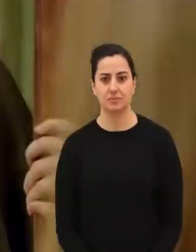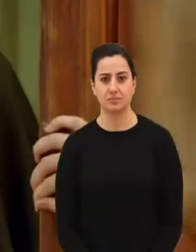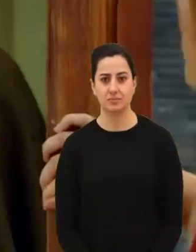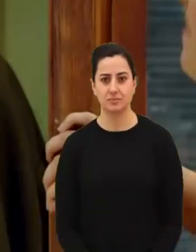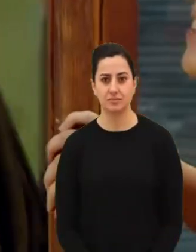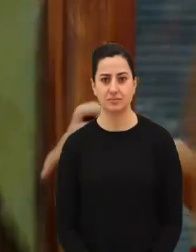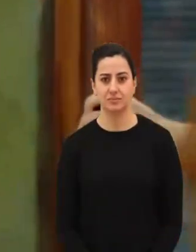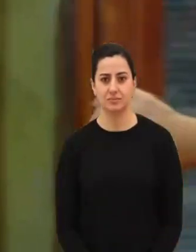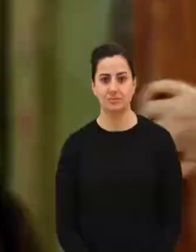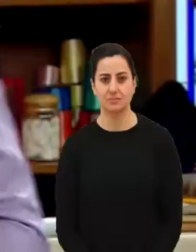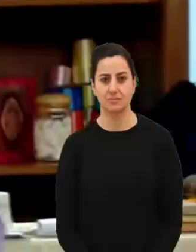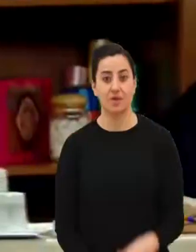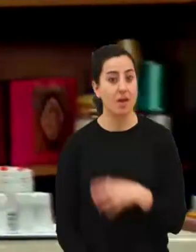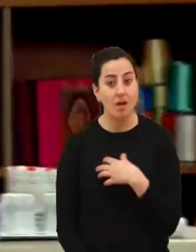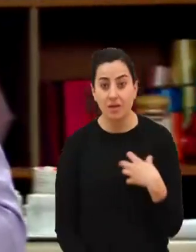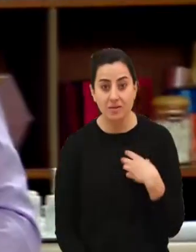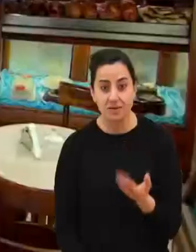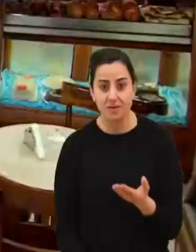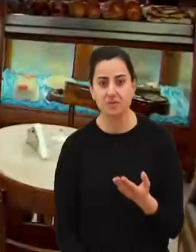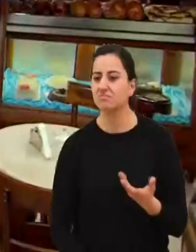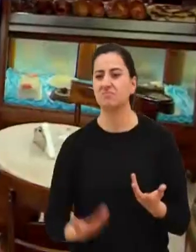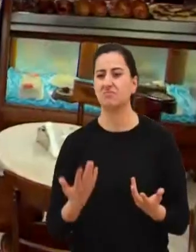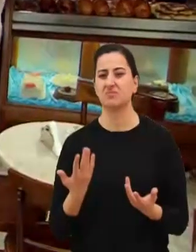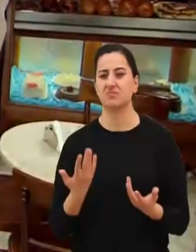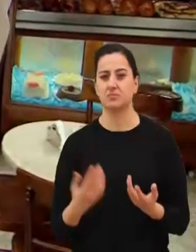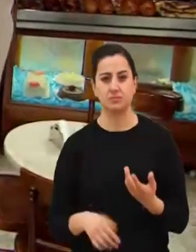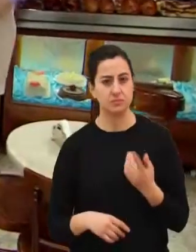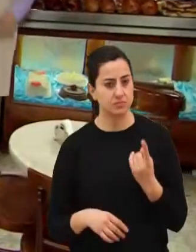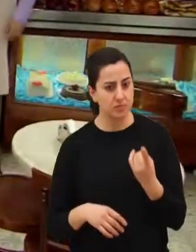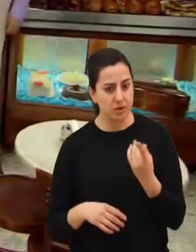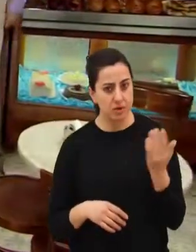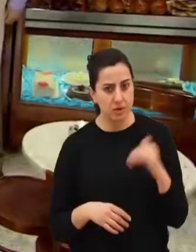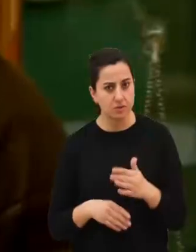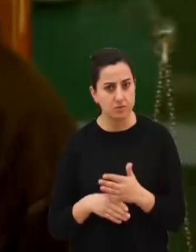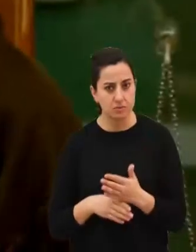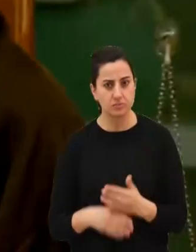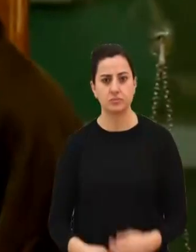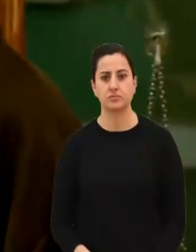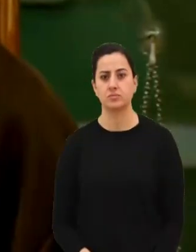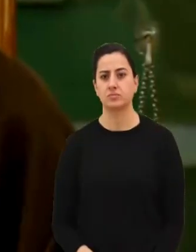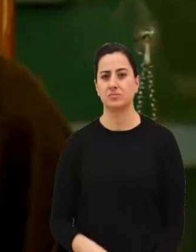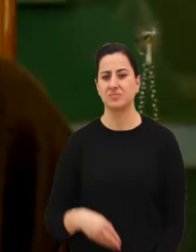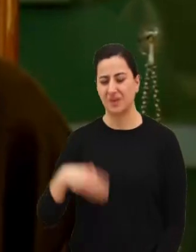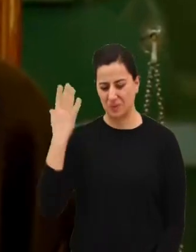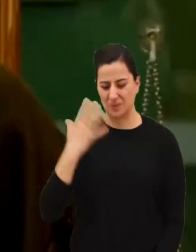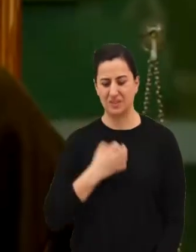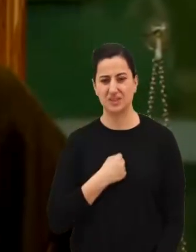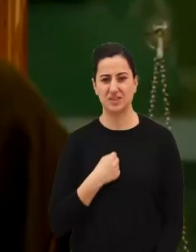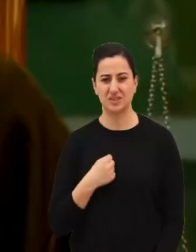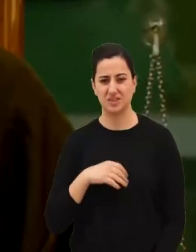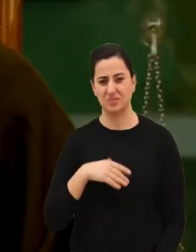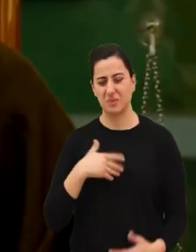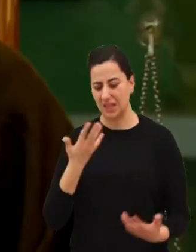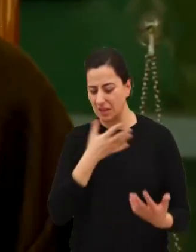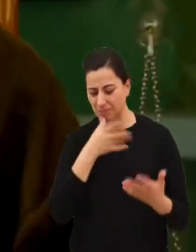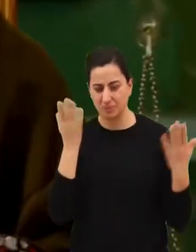bavul. Anne. Ne var? Sen neden ne acaba? Ben bileyim ne yapayım. Bileyim, ben